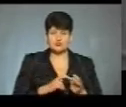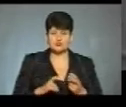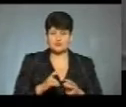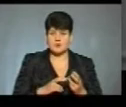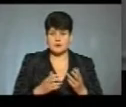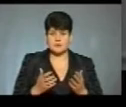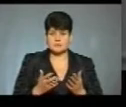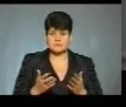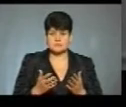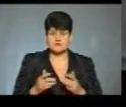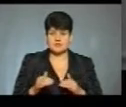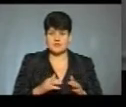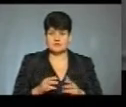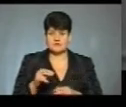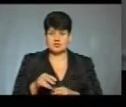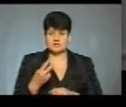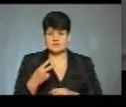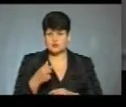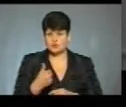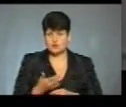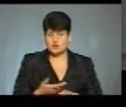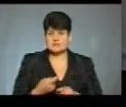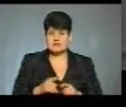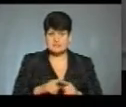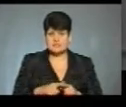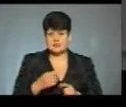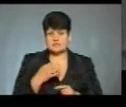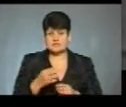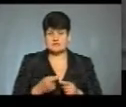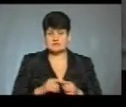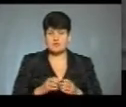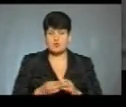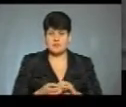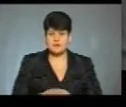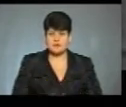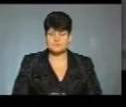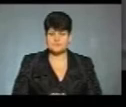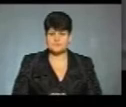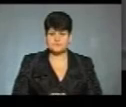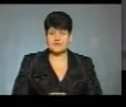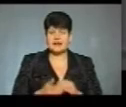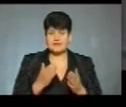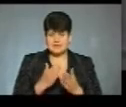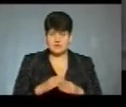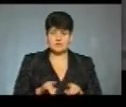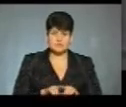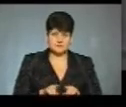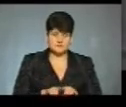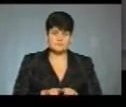процесі діяльності в 2020 році. Це, я би сказав, така проблема. Звичайно, є